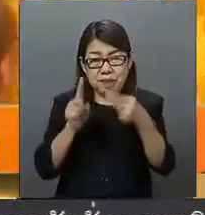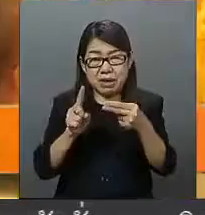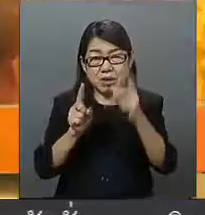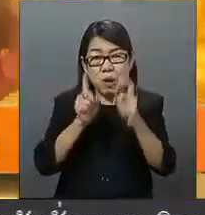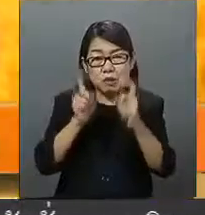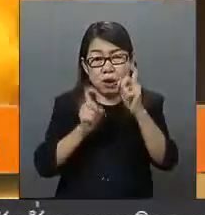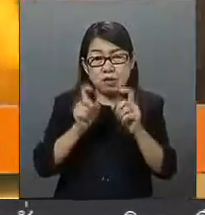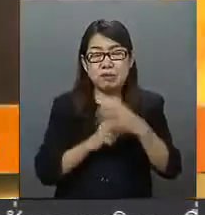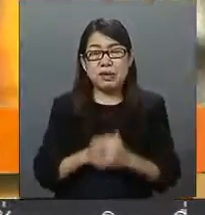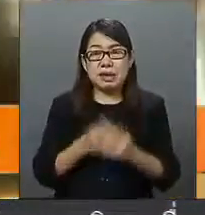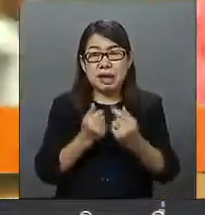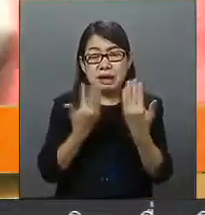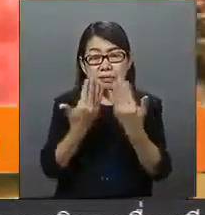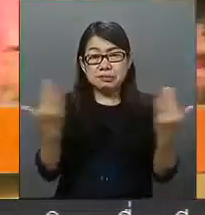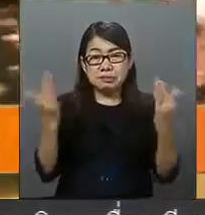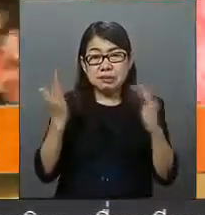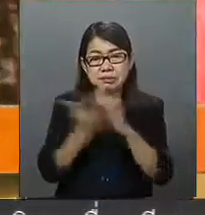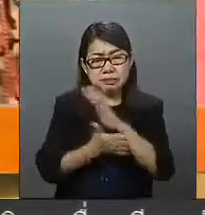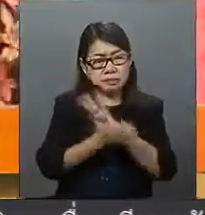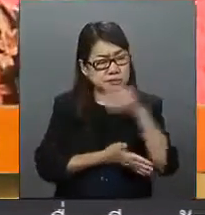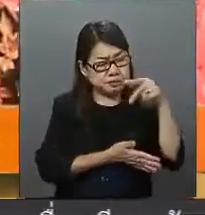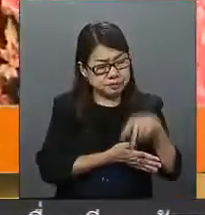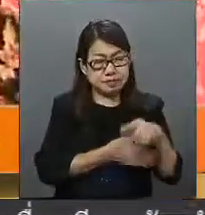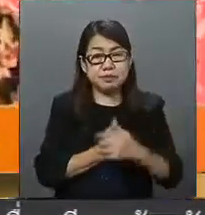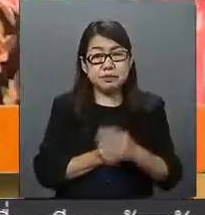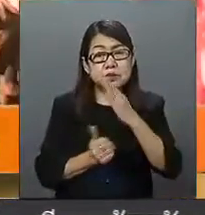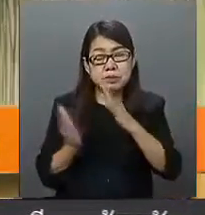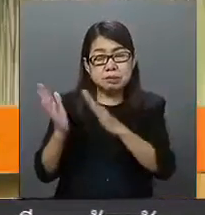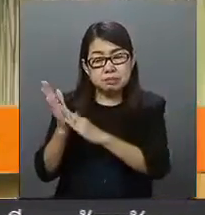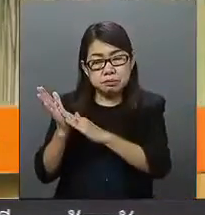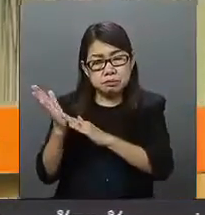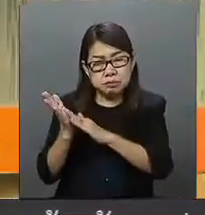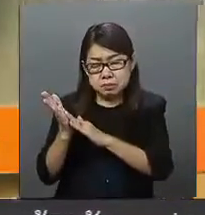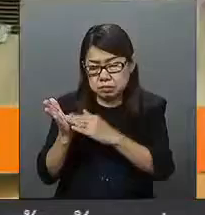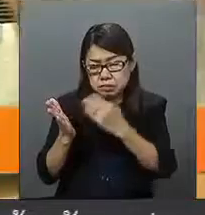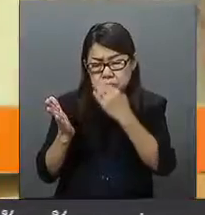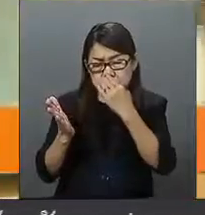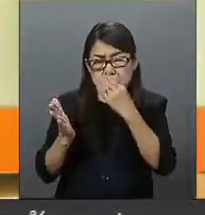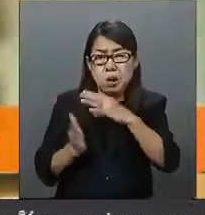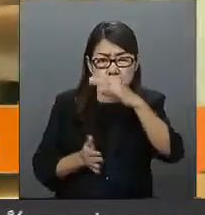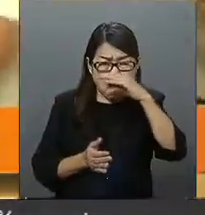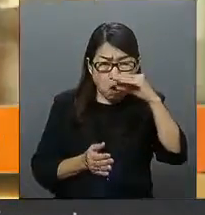ของห้องนะคะจะตกแต่งไปด้วยกระดาษพิเศษที่เมื่อเอานิ้วไปถูจะส่งกลิ่นหอมของกล้วยหอมออกม